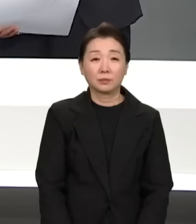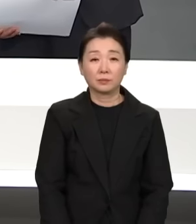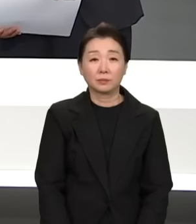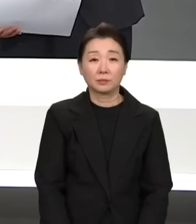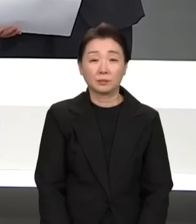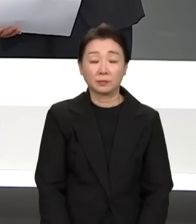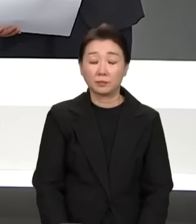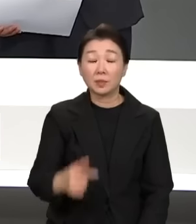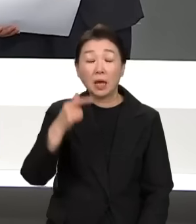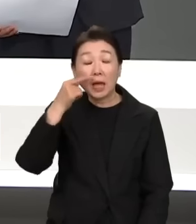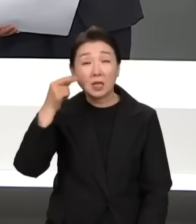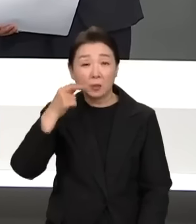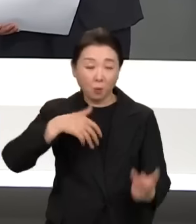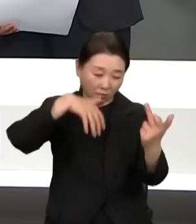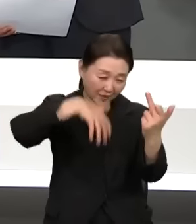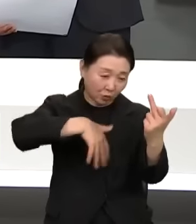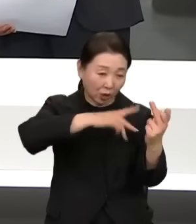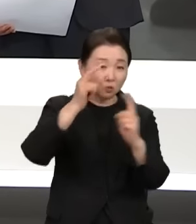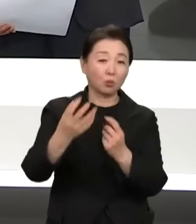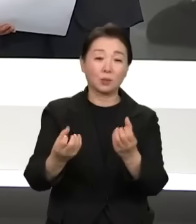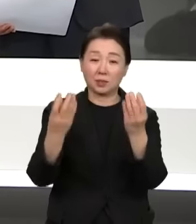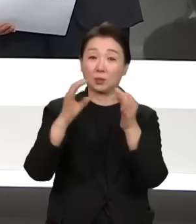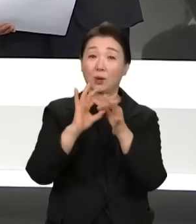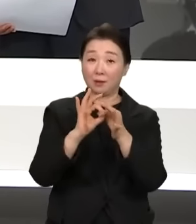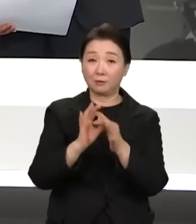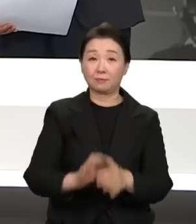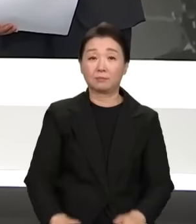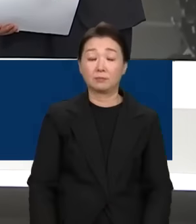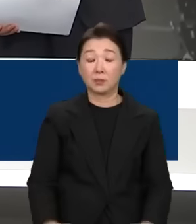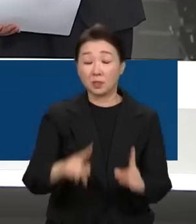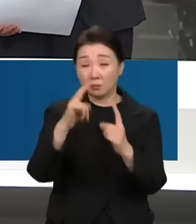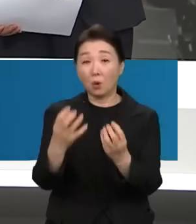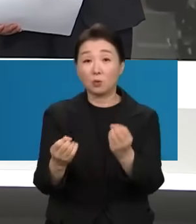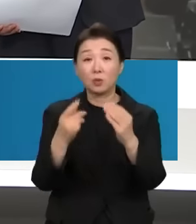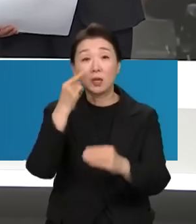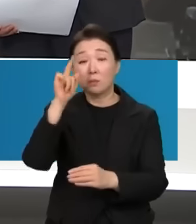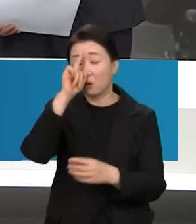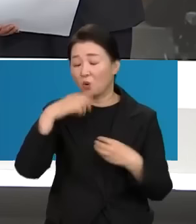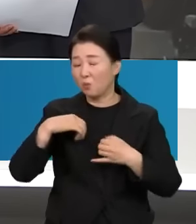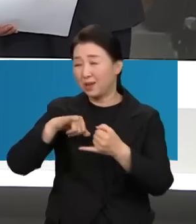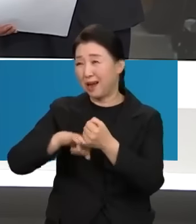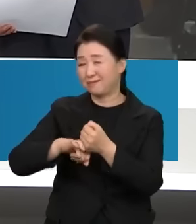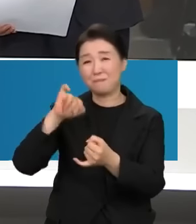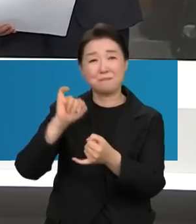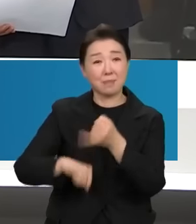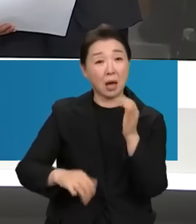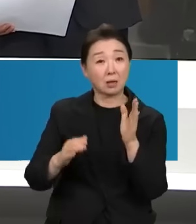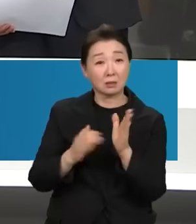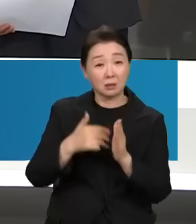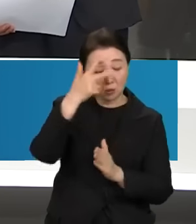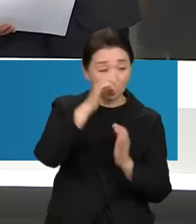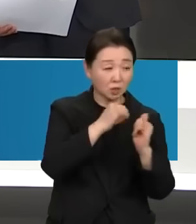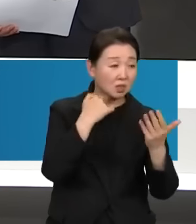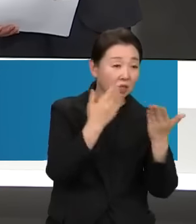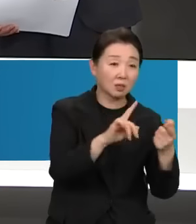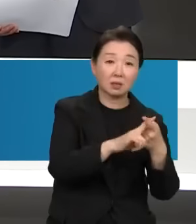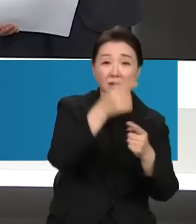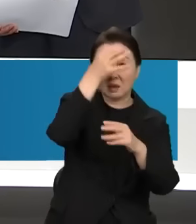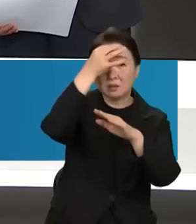계속해서 사도광산 추도식 관련 소식입니다. 이번 추도식은 일본 정부 약속과 달리 조선인 희생자들에 대한